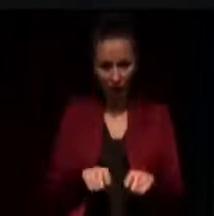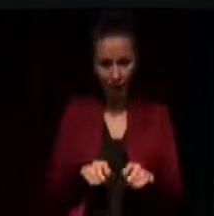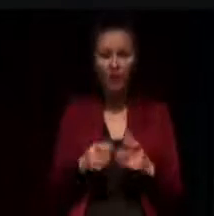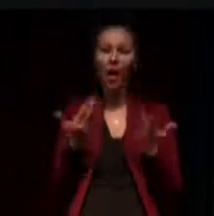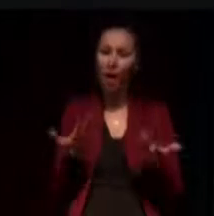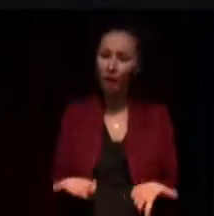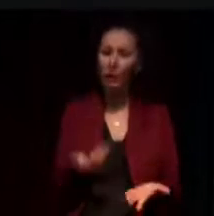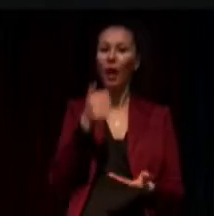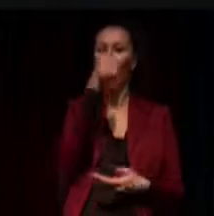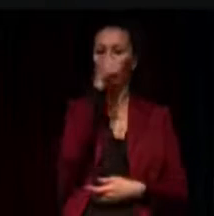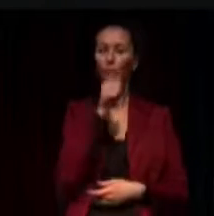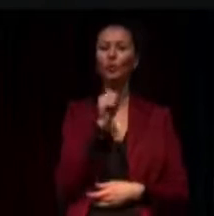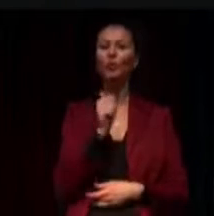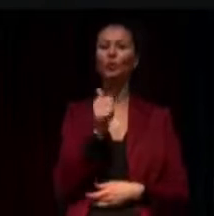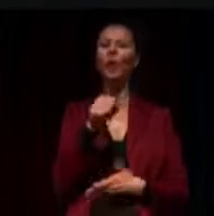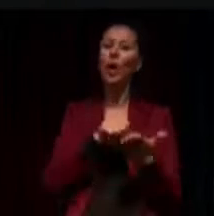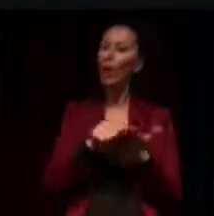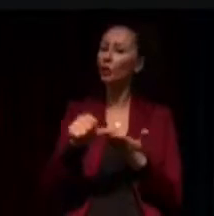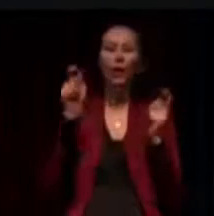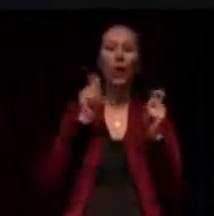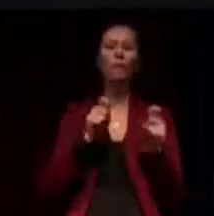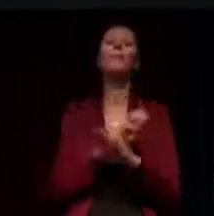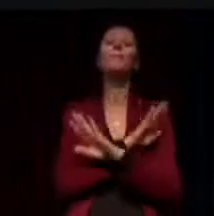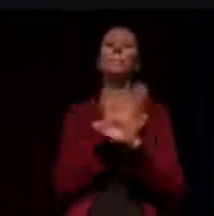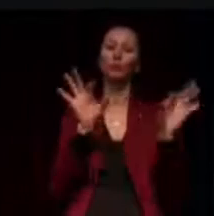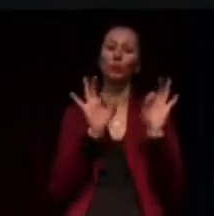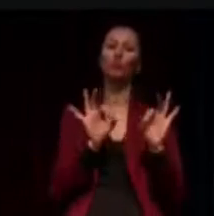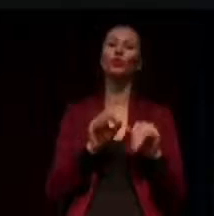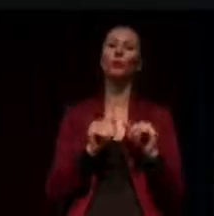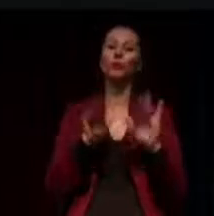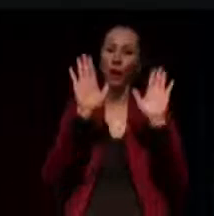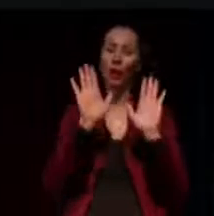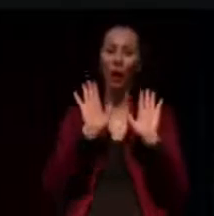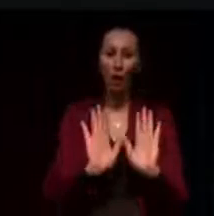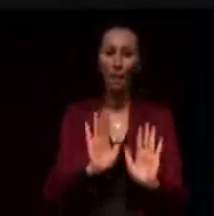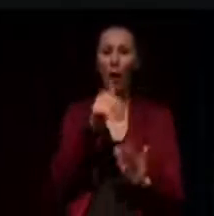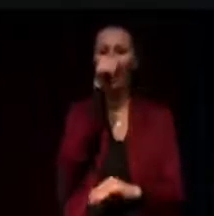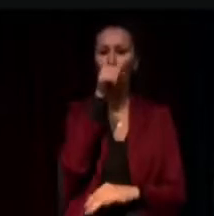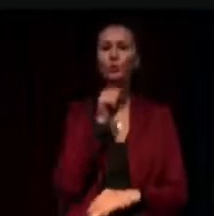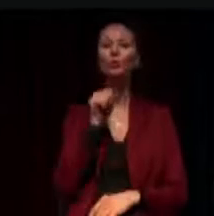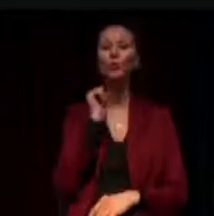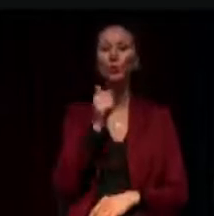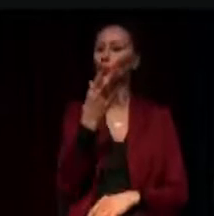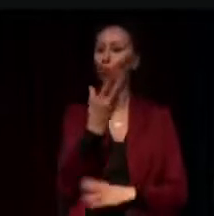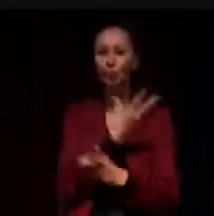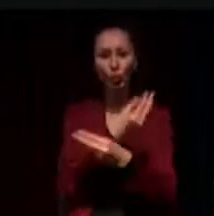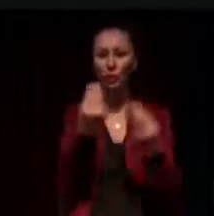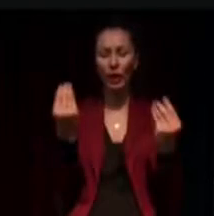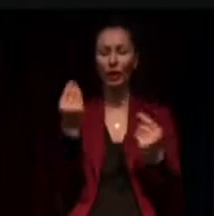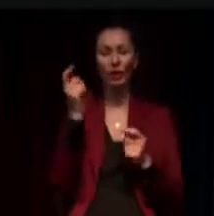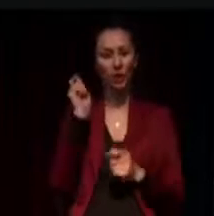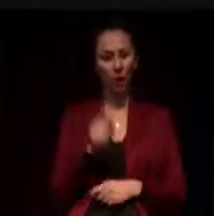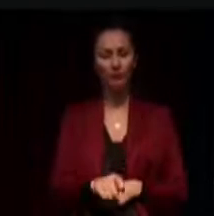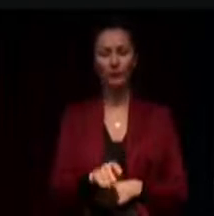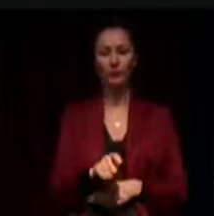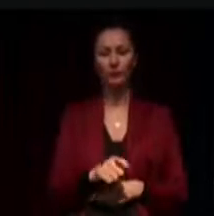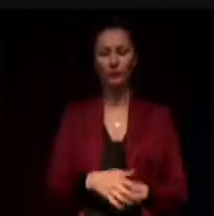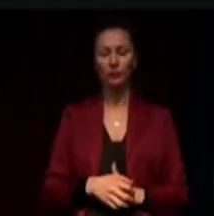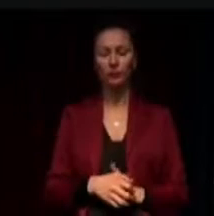Evet, 600 günde her şey yapılamaz. Yapılması mümkün değildir. Ama 600 günde çok şeyler yapılır aynı zamanda